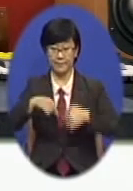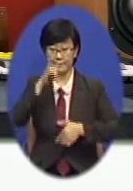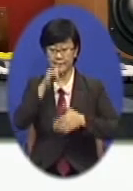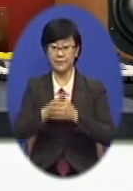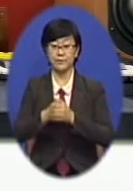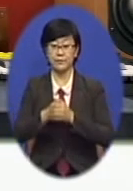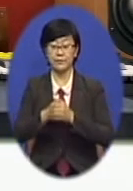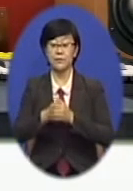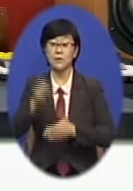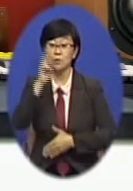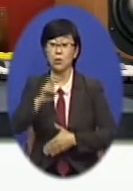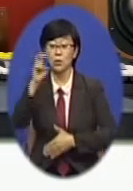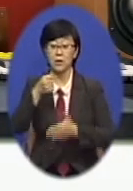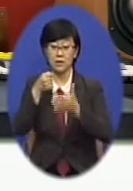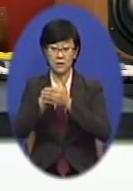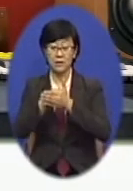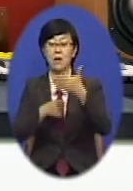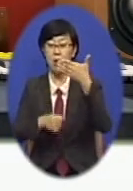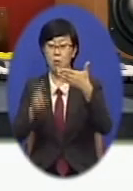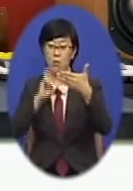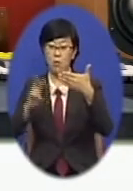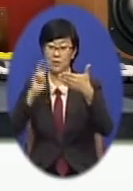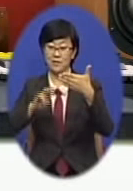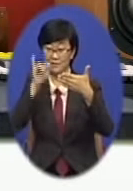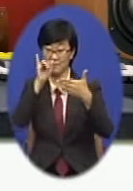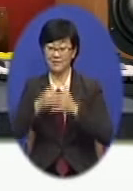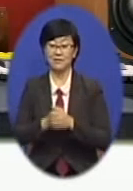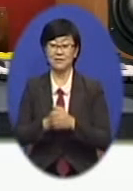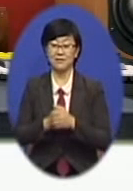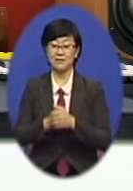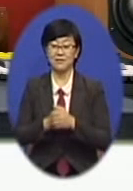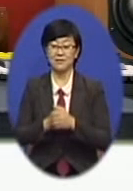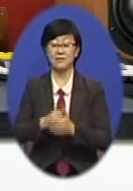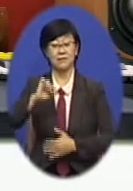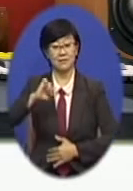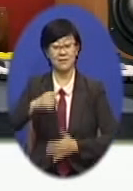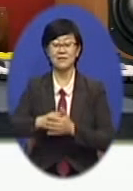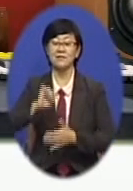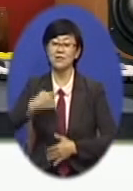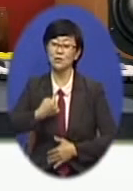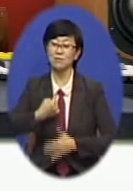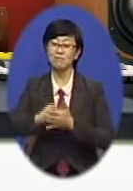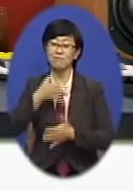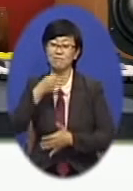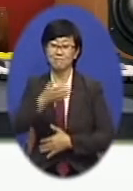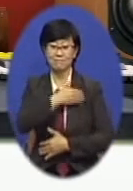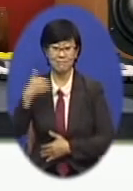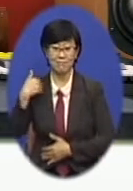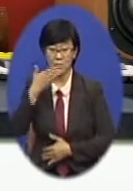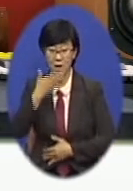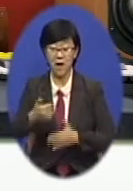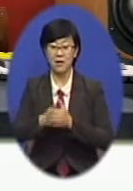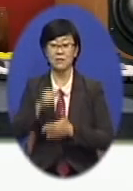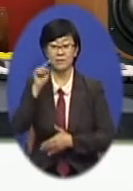네. 아홉 곡의 노래가 쫙 선곡이 나가요. 그 중에서 자신 있는 곡을 번호를